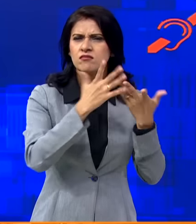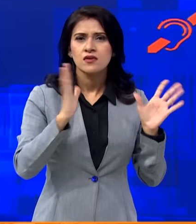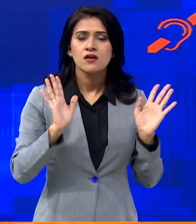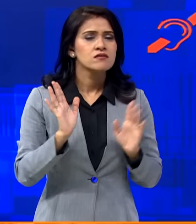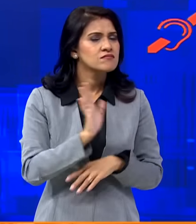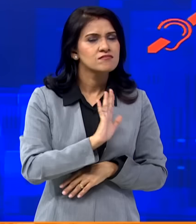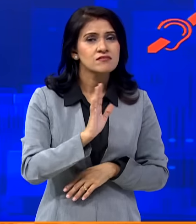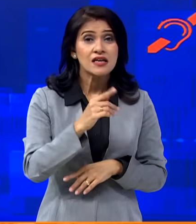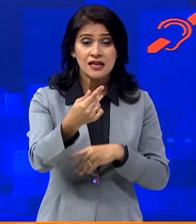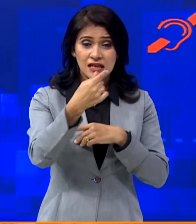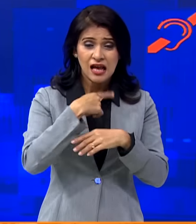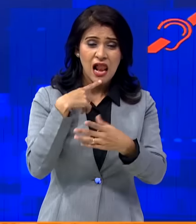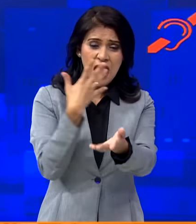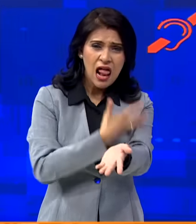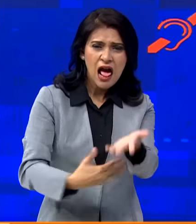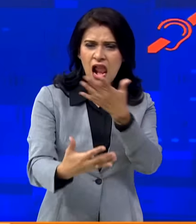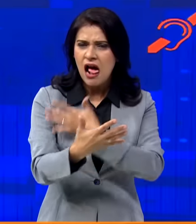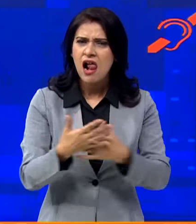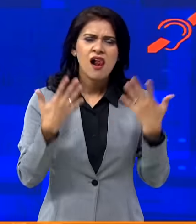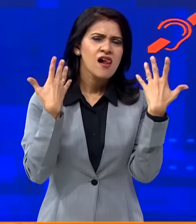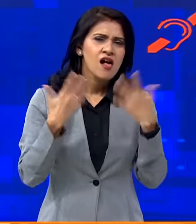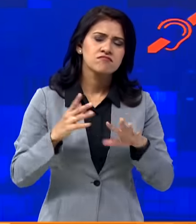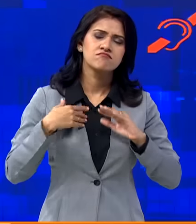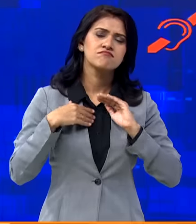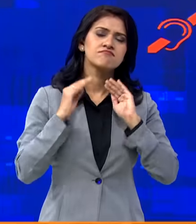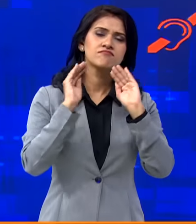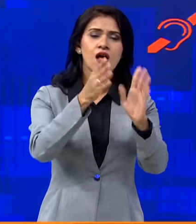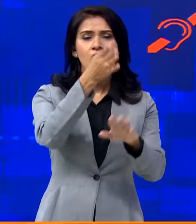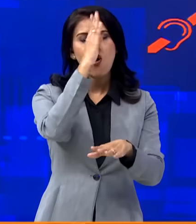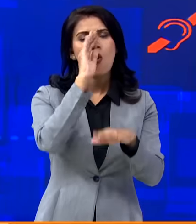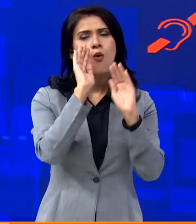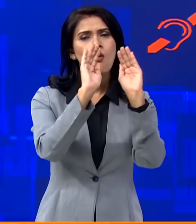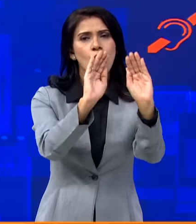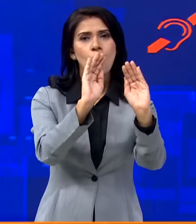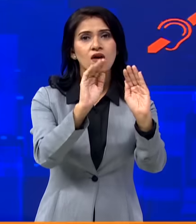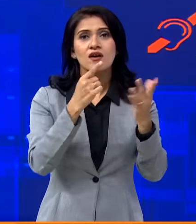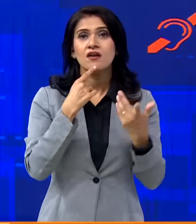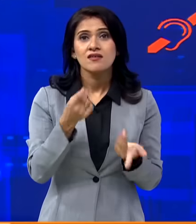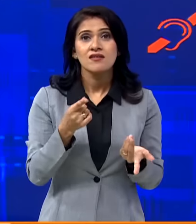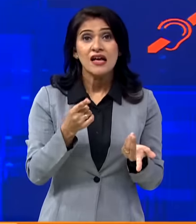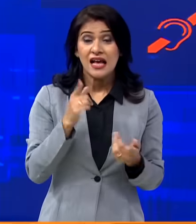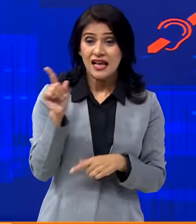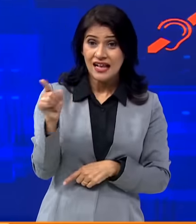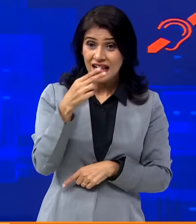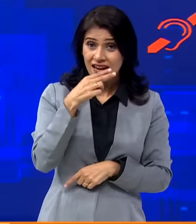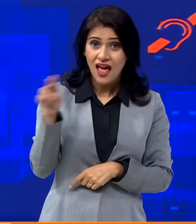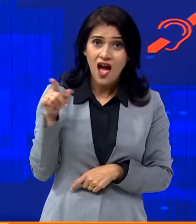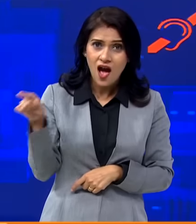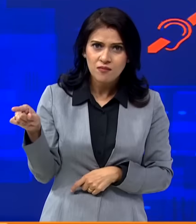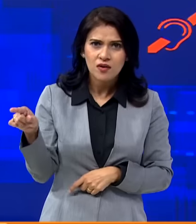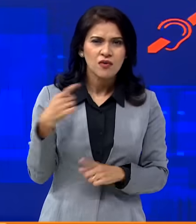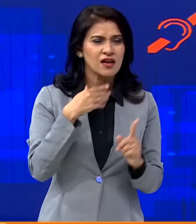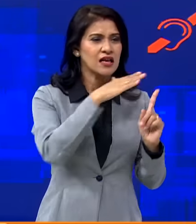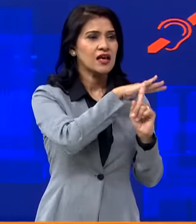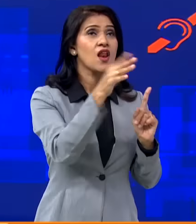दूंगा तो जो पैगंबर इतना दयालु है उनके नाम पर किसी को काट देना किसी का गर्दन उड़ा देना और